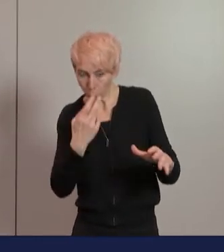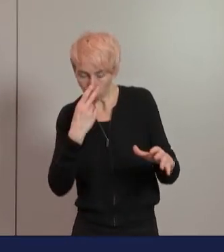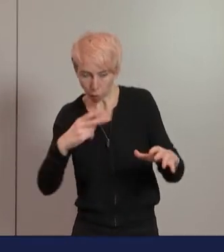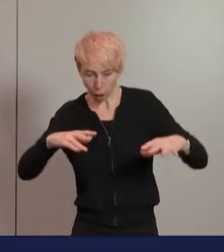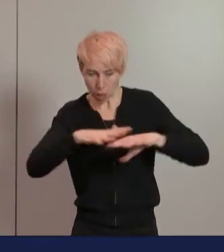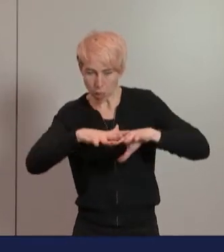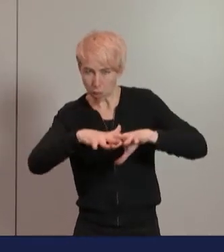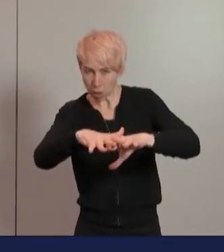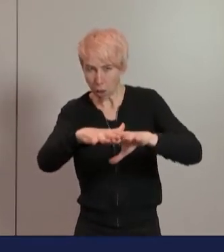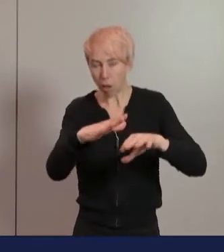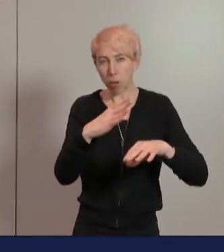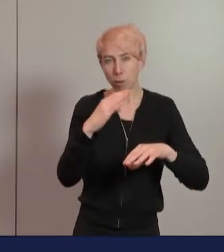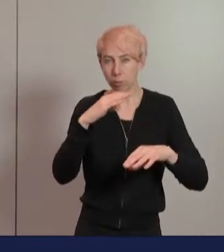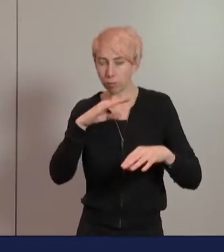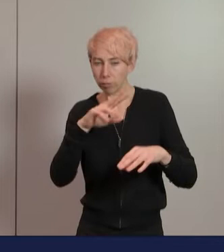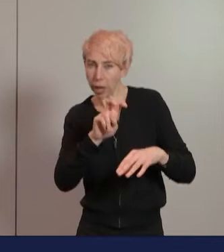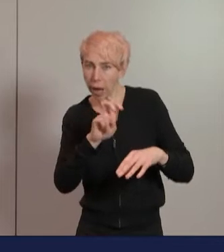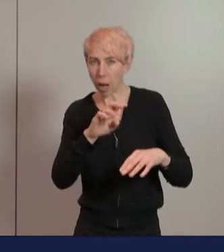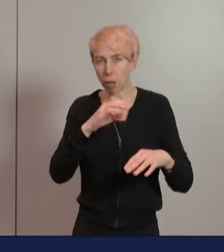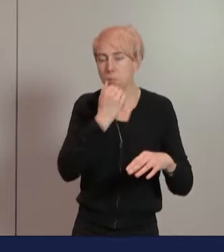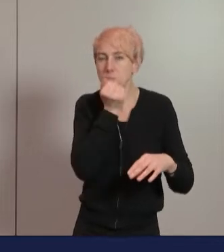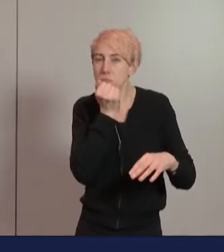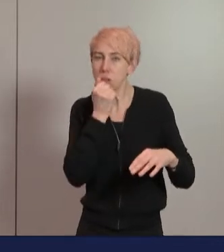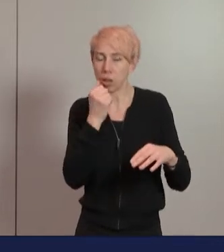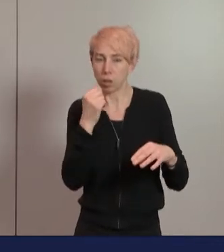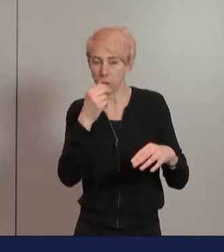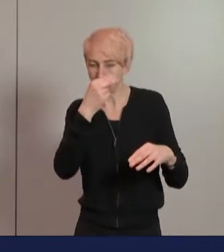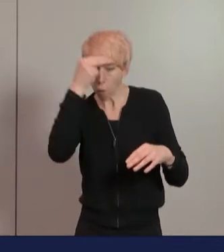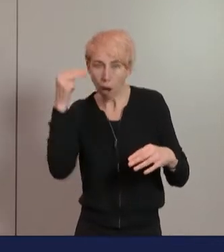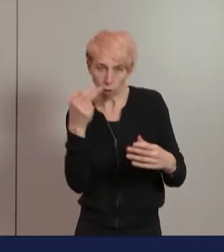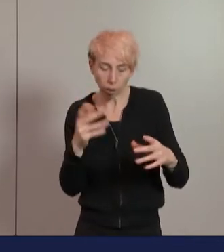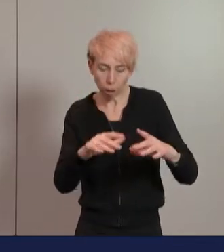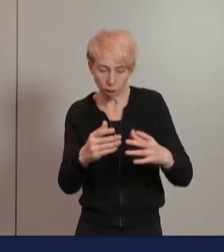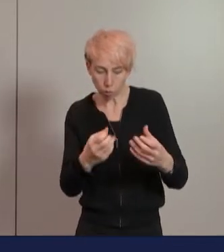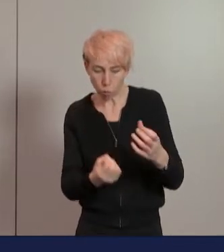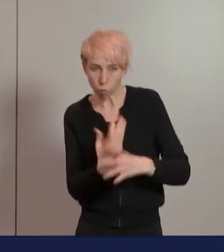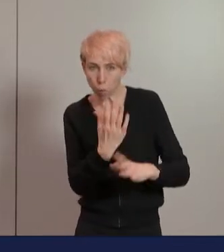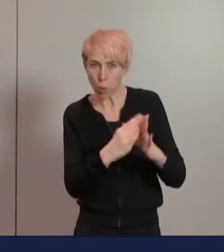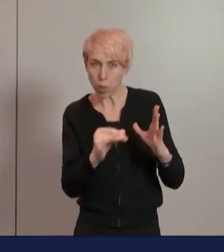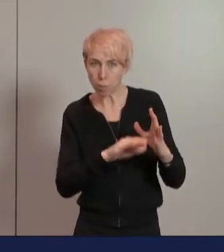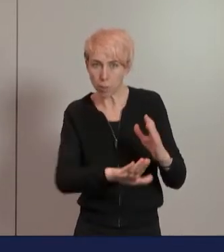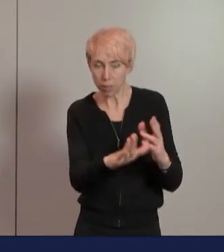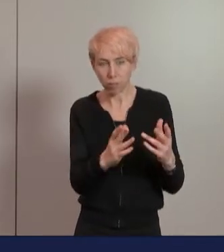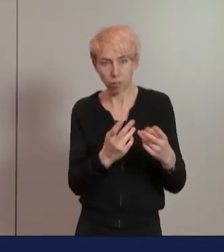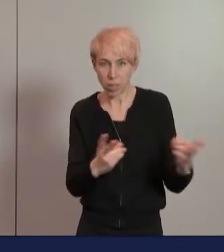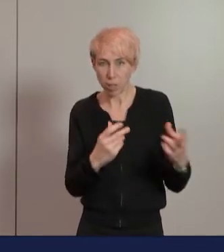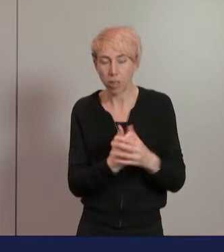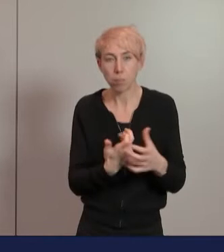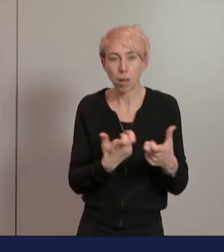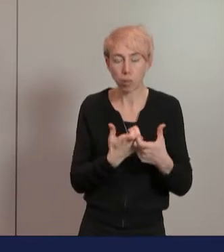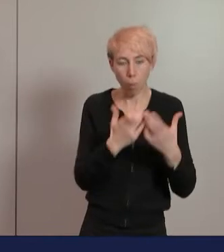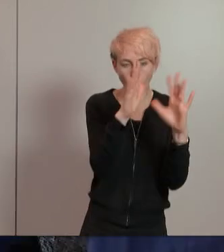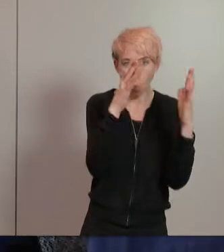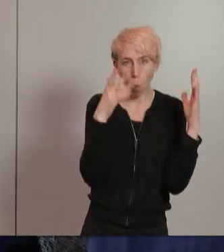et noires qui doivent constituer la nouvelle matrice du territoire. Ainsi, le bois des Naudières sera ouvert au